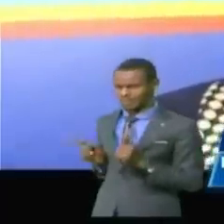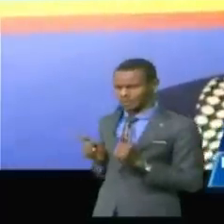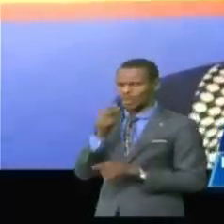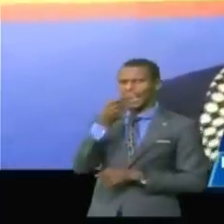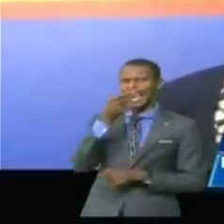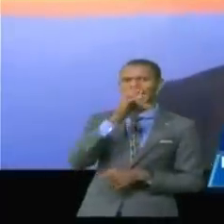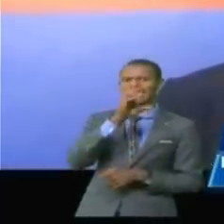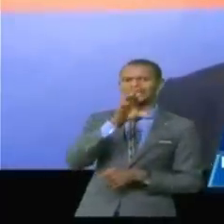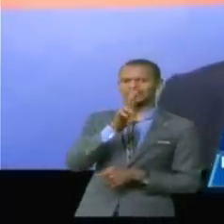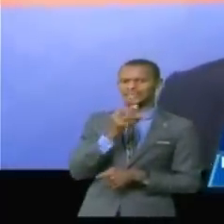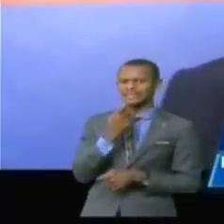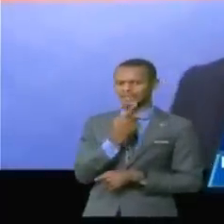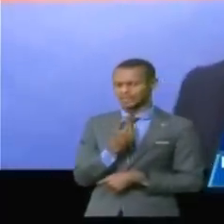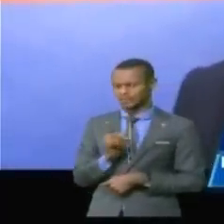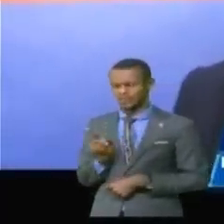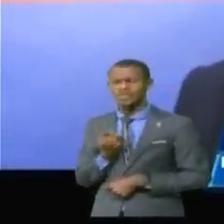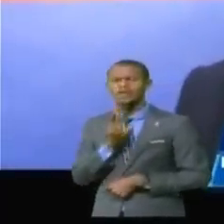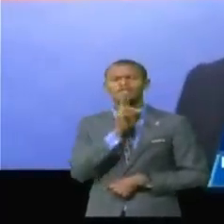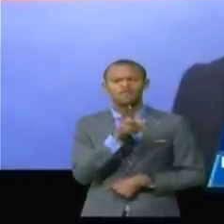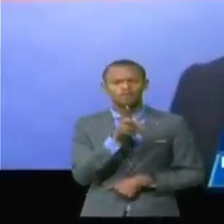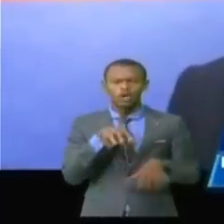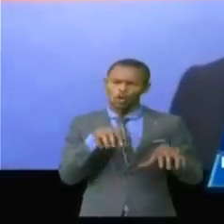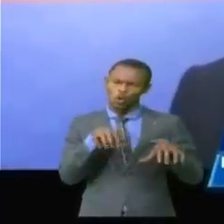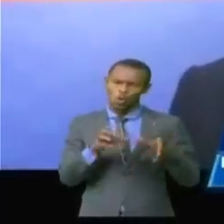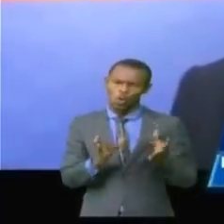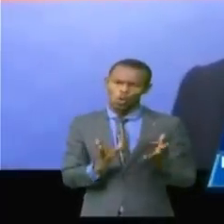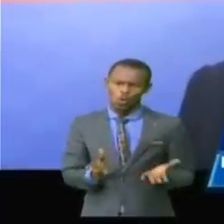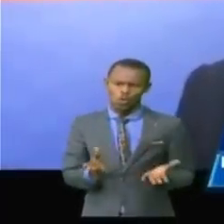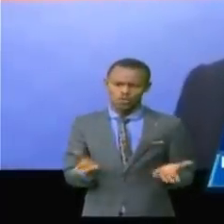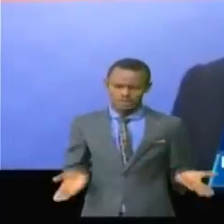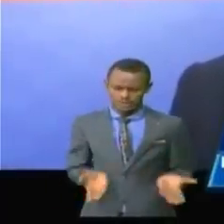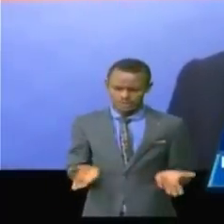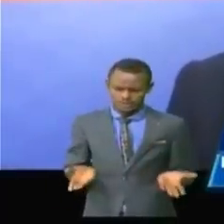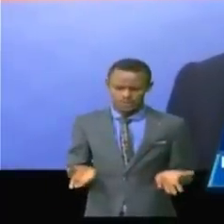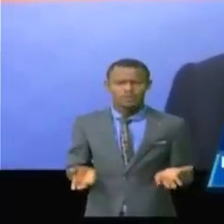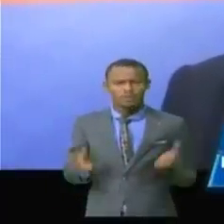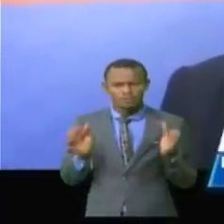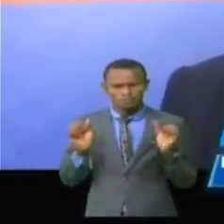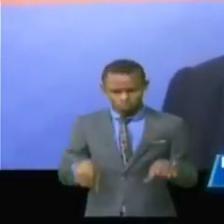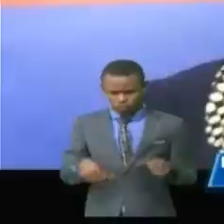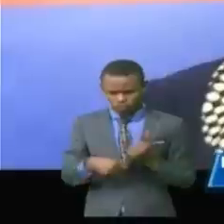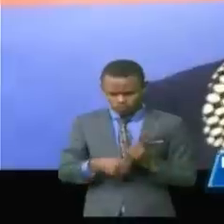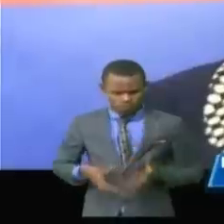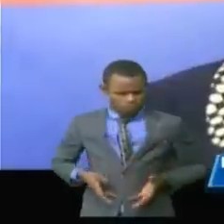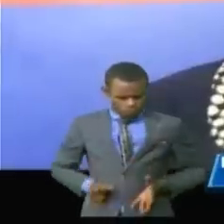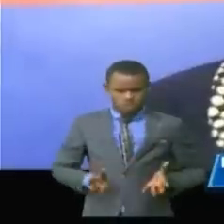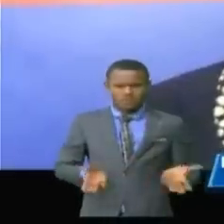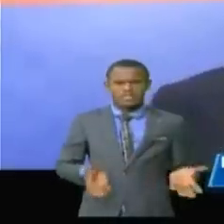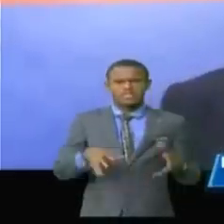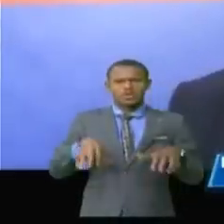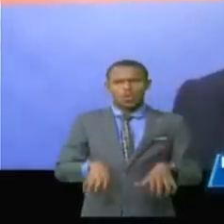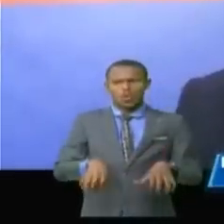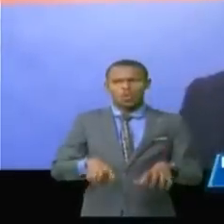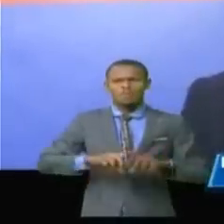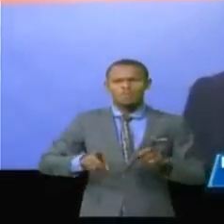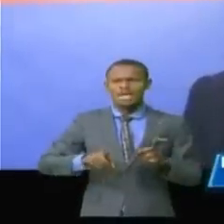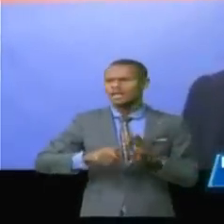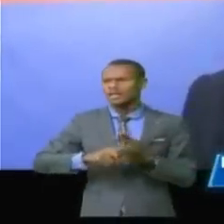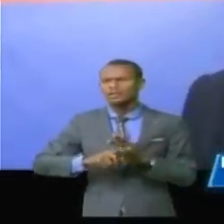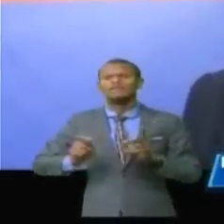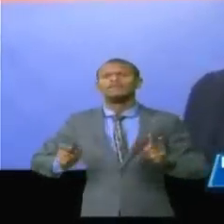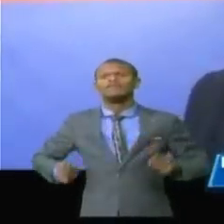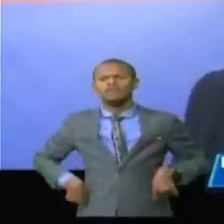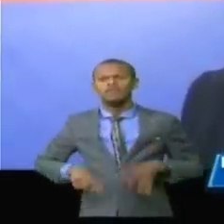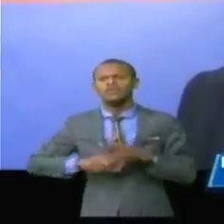pour pouvoir empêcher que quelqu'un qui naît se retrouve apatride. C'est un fléau qui est